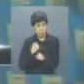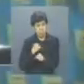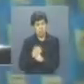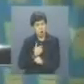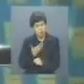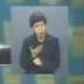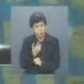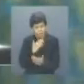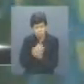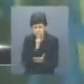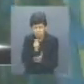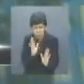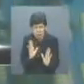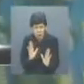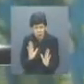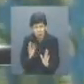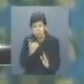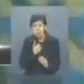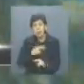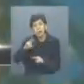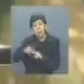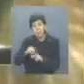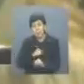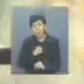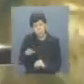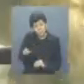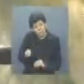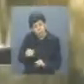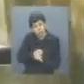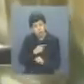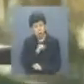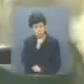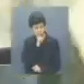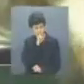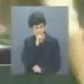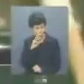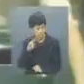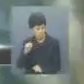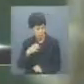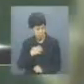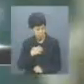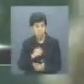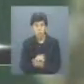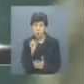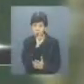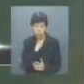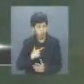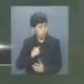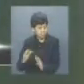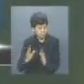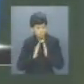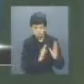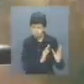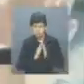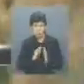ชนหยุดสัมภาษณ์แล้วเดินไปปิงเก้าอี้เพิ่มเสียงโทรทัศน์เพื่อฟังเสียงร้องของวิทนีย์ฮูสตันนักร้องที่ตนเองชื่นชอบที่แสด